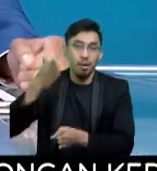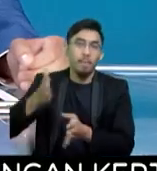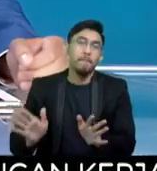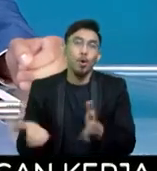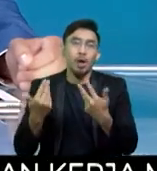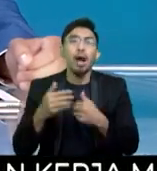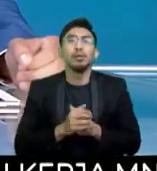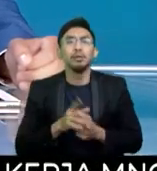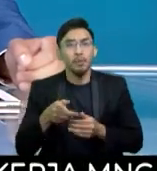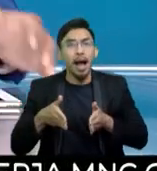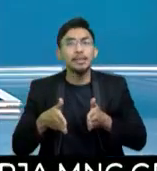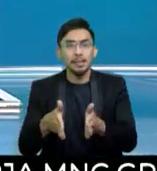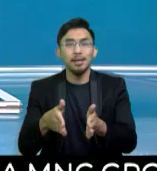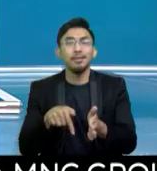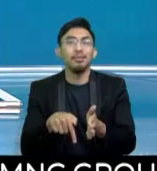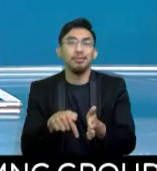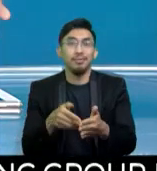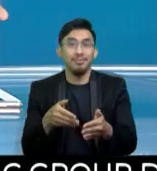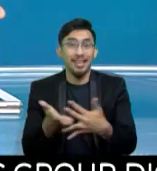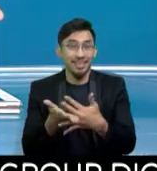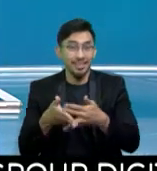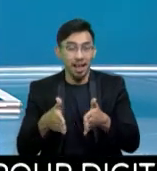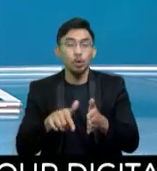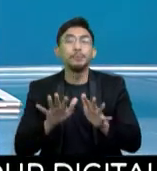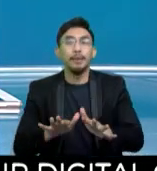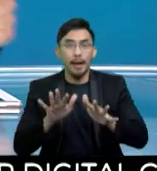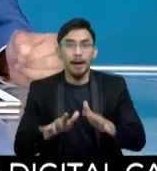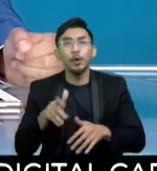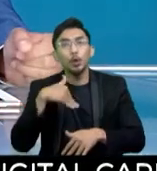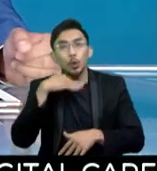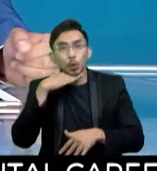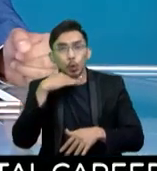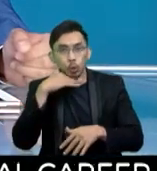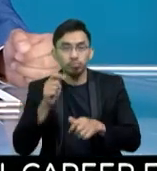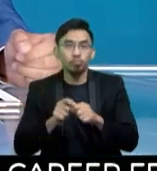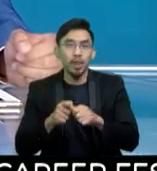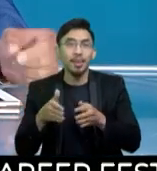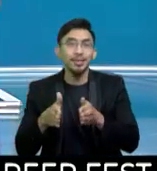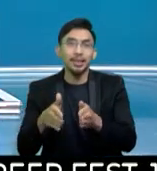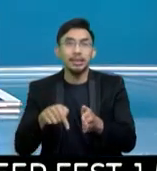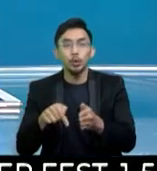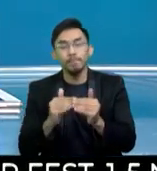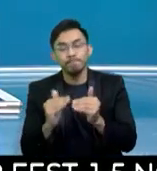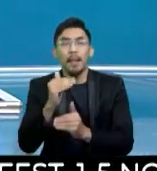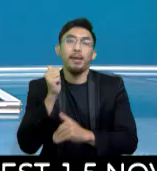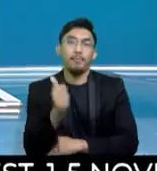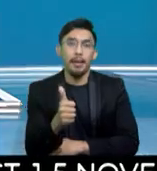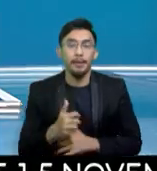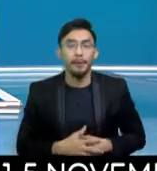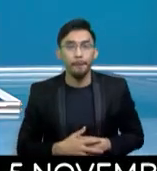rumahnya. Tembok dibongkar menjadi akses jalan sementara hingga menunggu pembuatan akses jalan yang lebih layak selesai